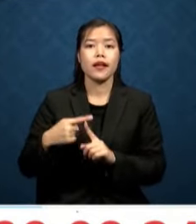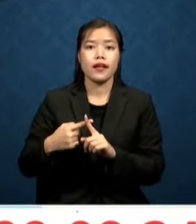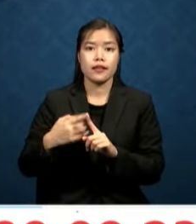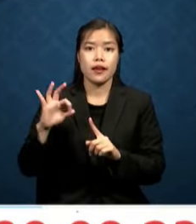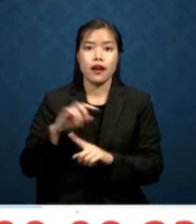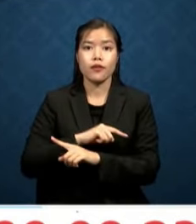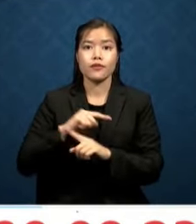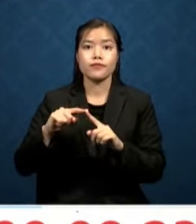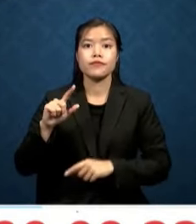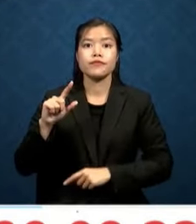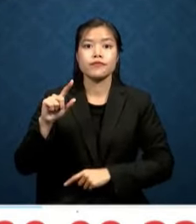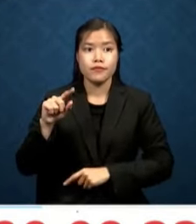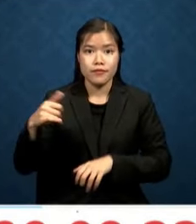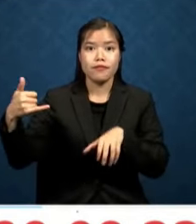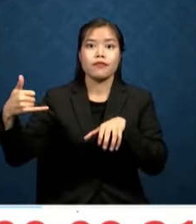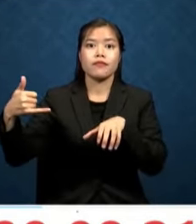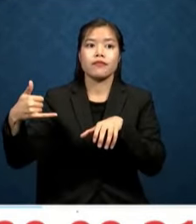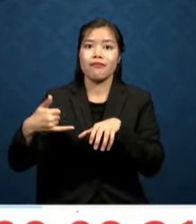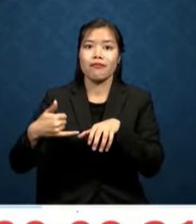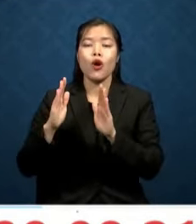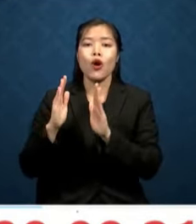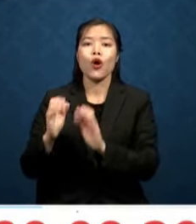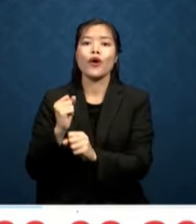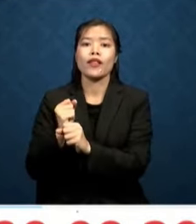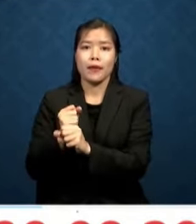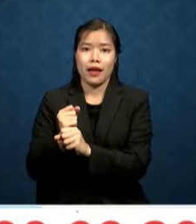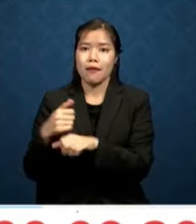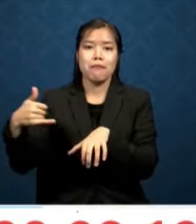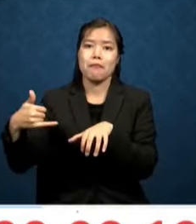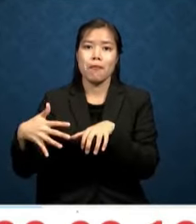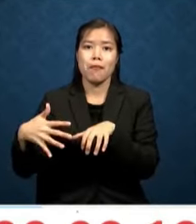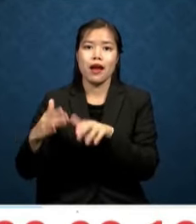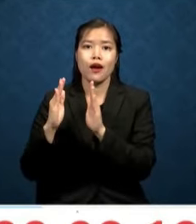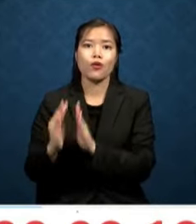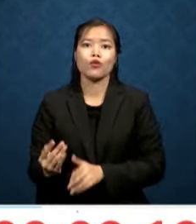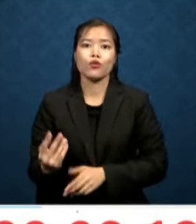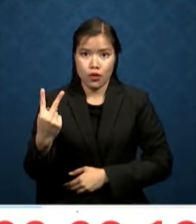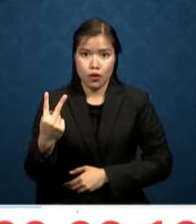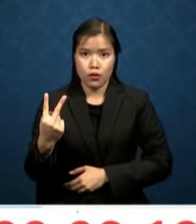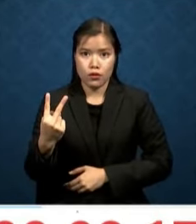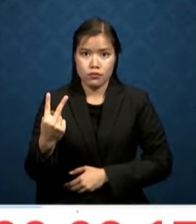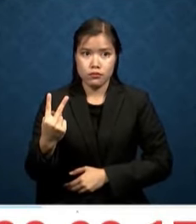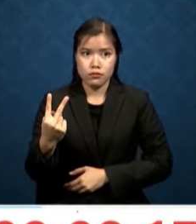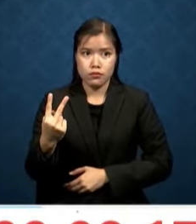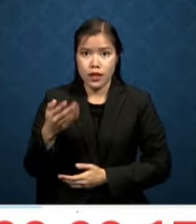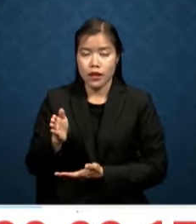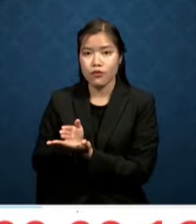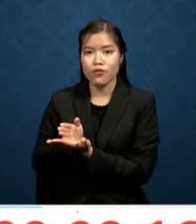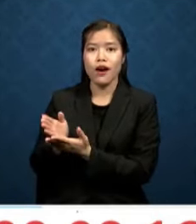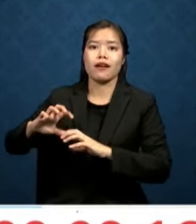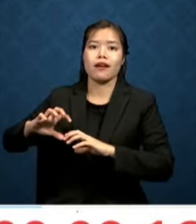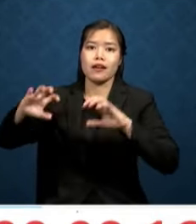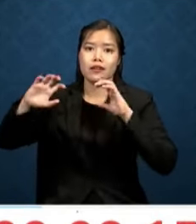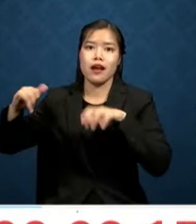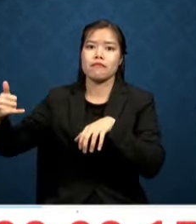างฝ่ายลูกจ้างไม่ได้มา2ท่านนะครับแล้วก็ทางฝ่ายข้าราชการเองก็